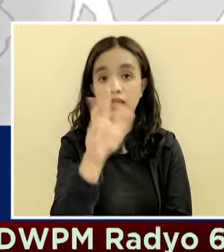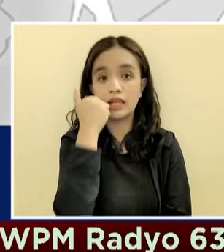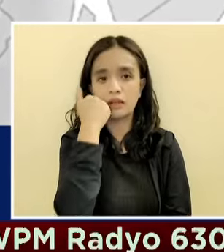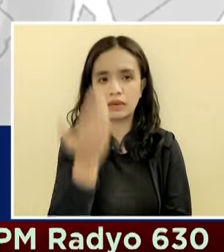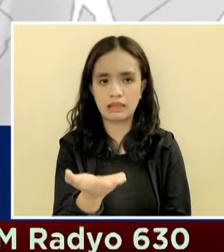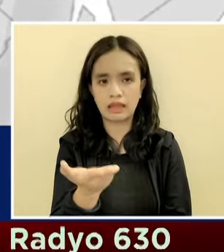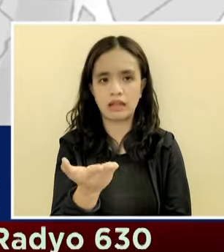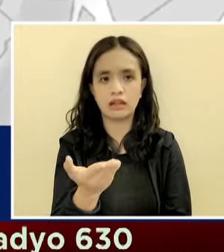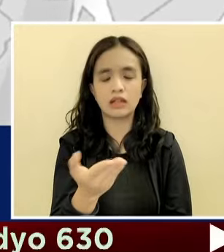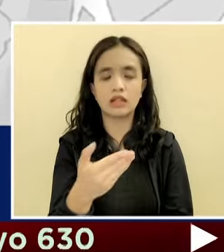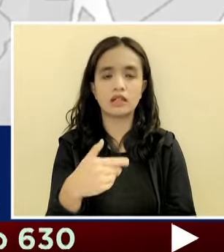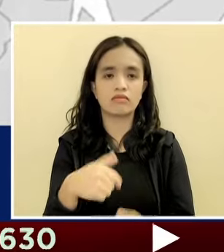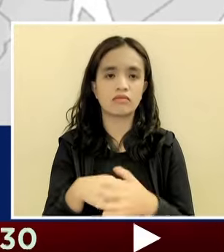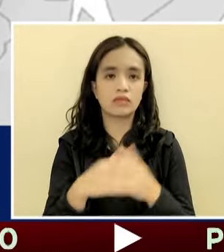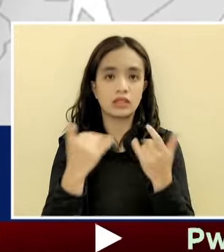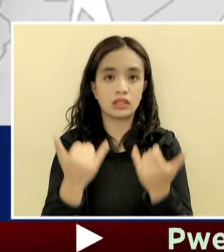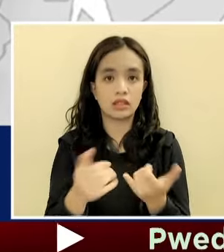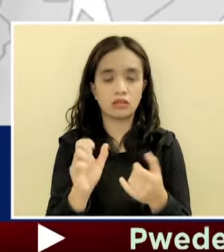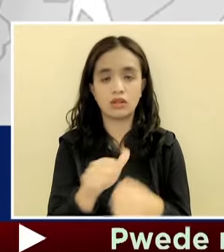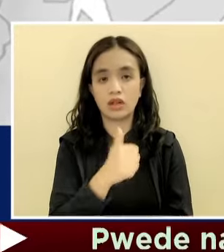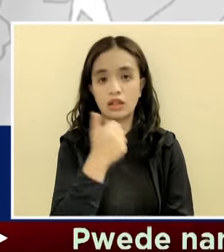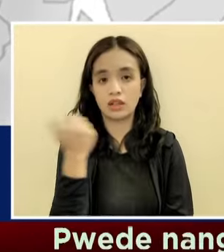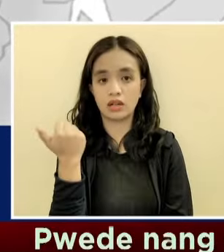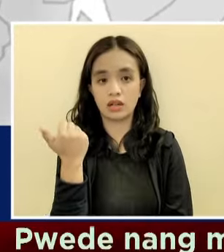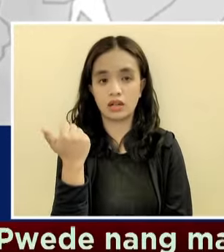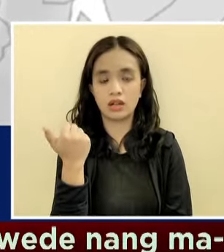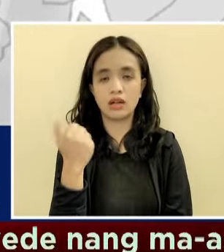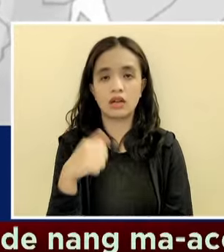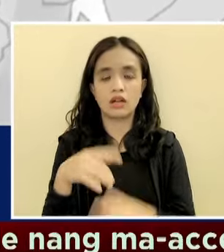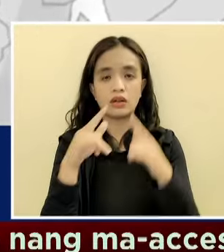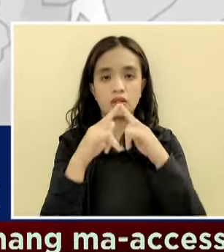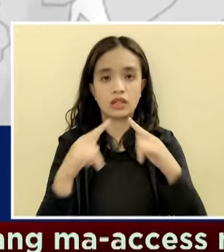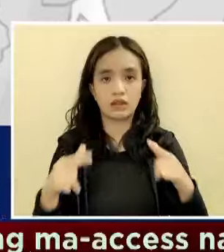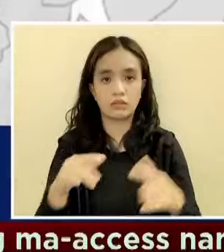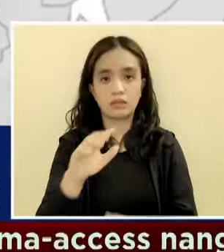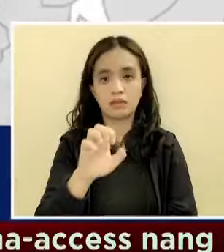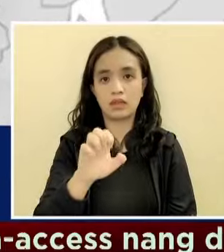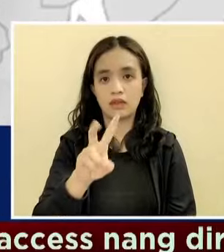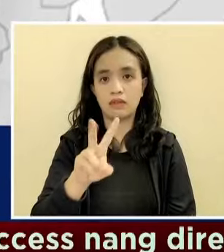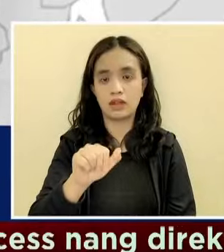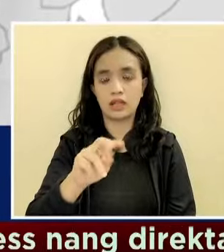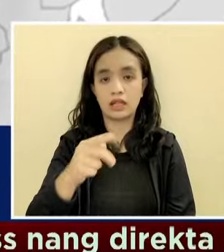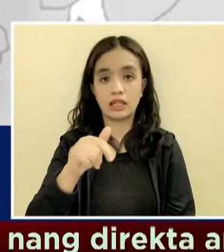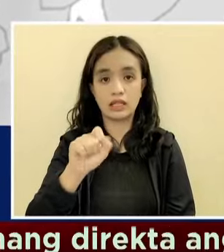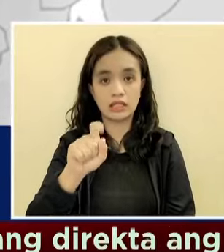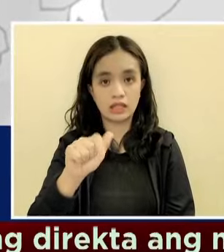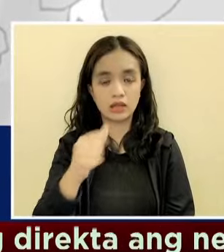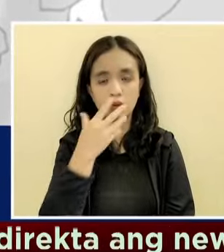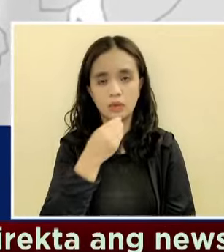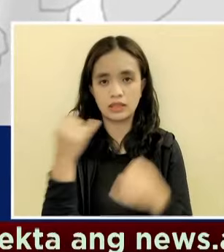sundalo, ginagamot naman sa Camp Evangelista Hospital Station ang mga nasugatan.